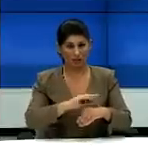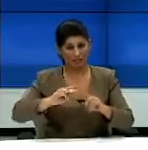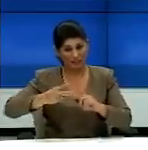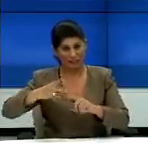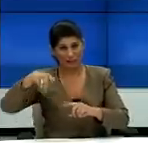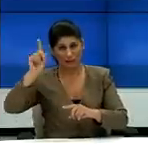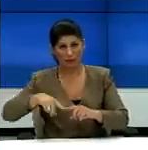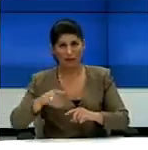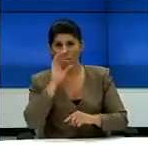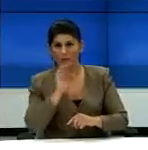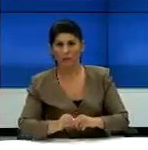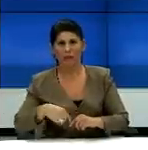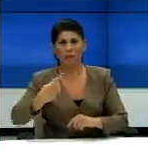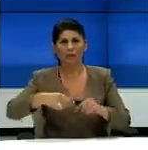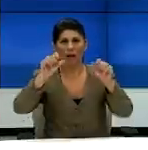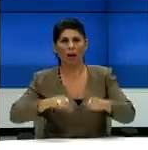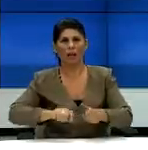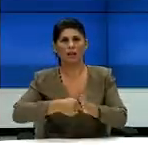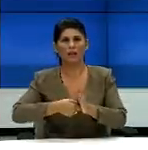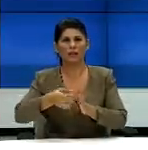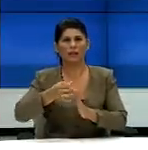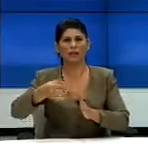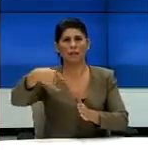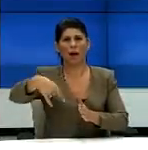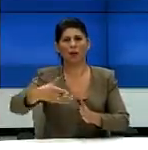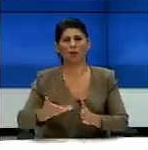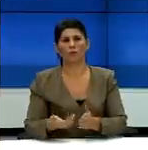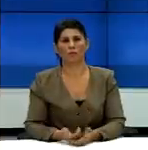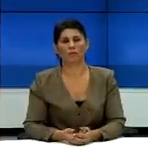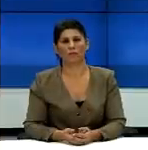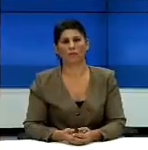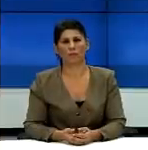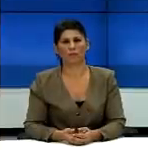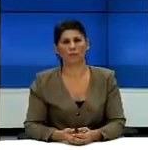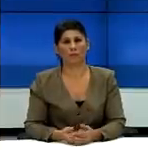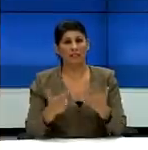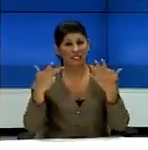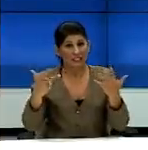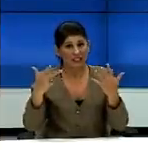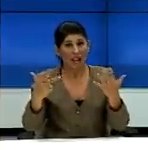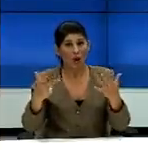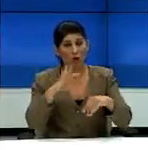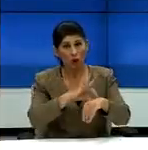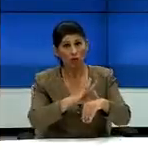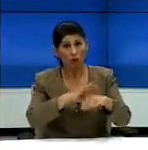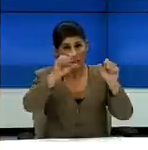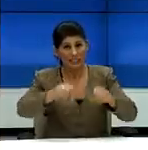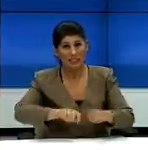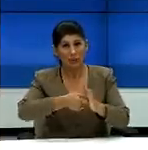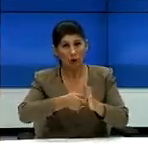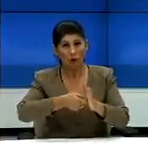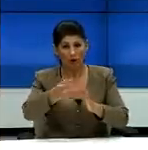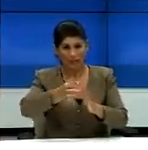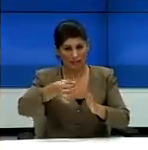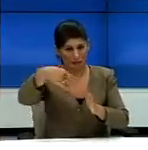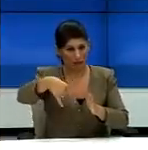κρούσματα και μετά έκλεισε η Πάρος. Έκλεισε η Πάρος. Για τα 8 κρούσματα έκλεισε η Πάρος.